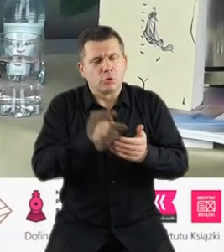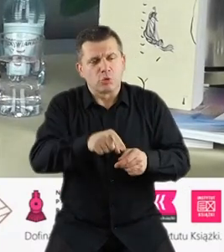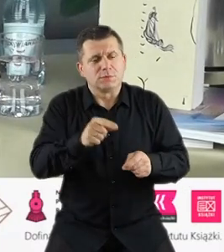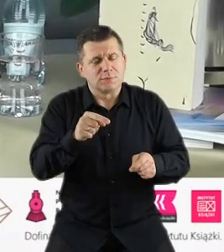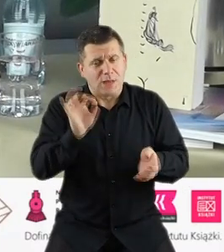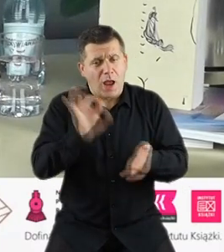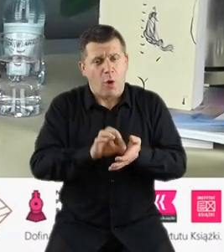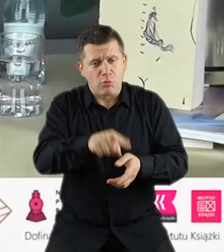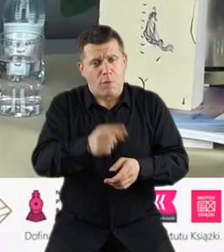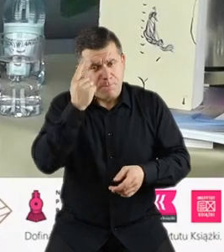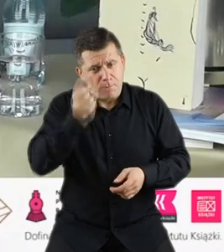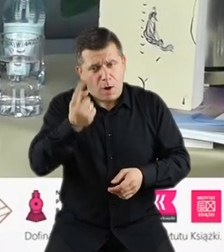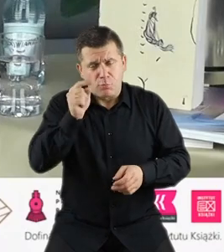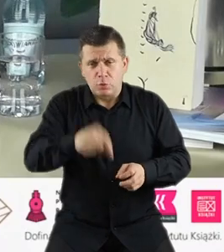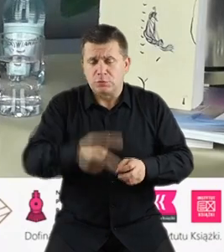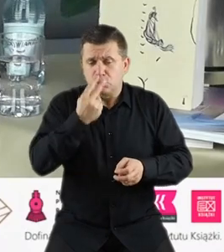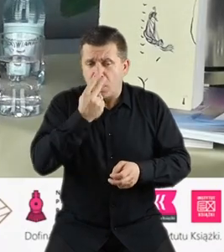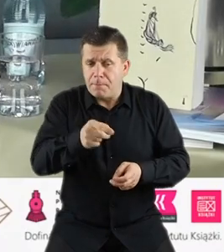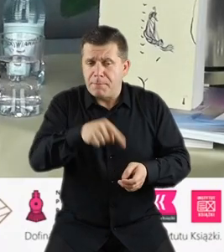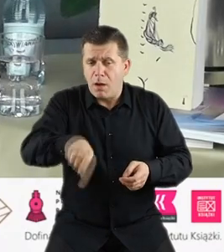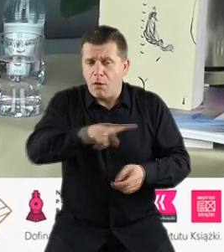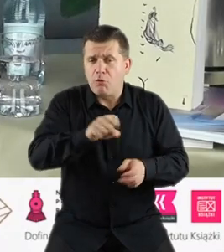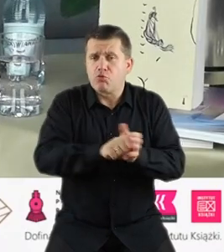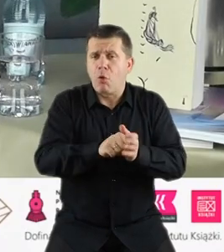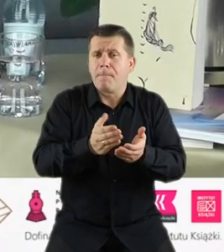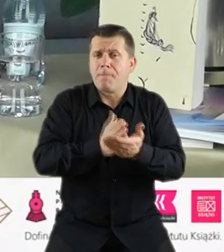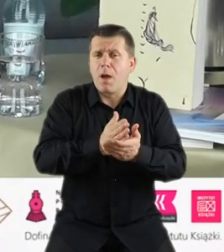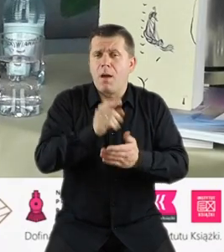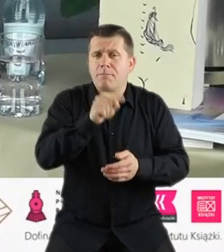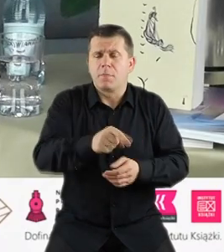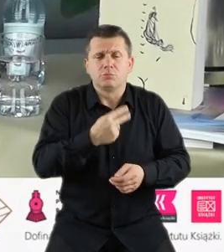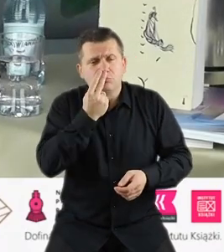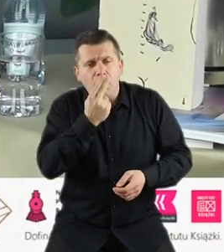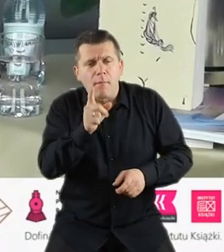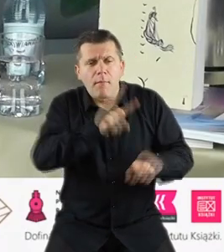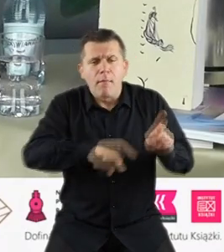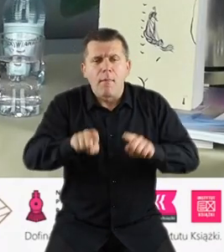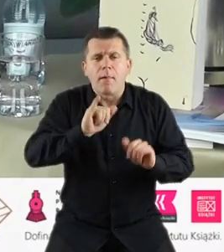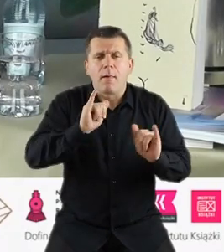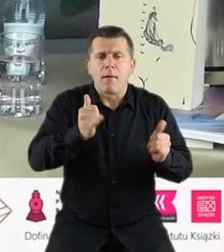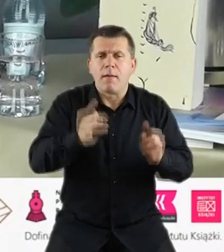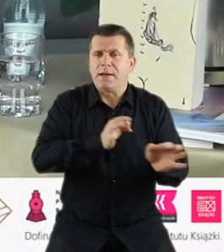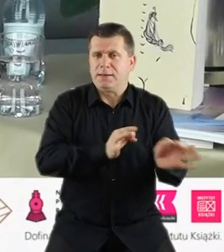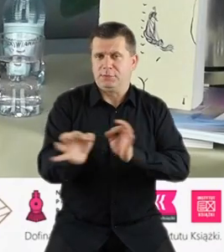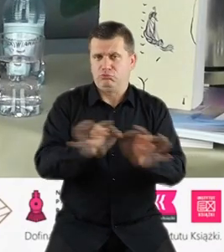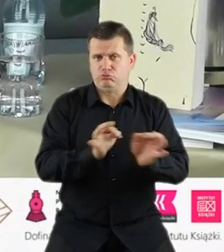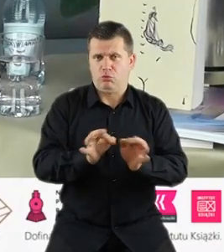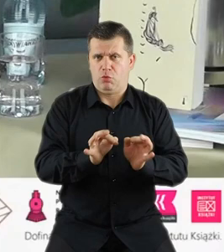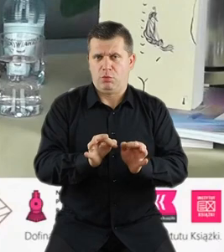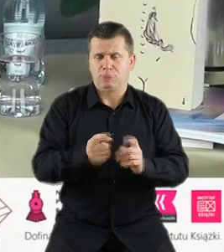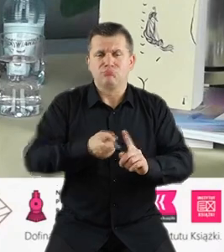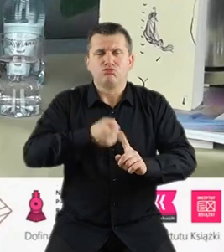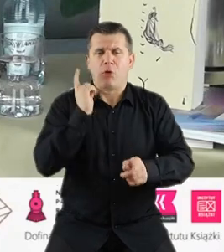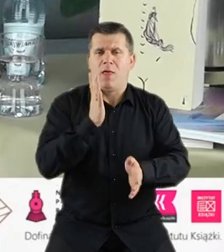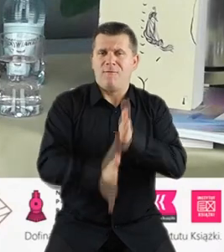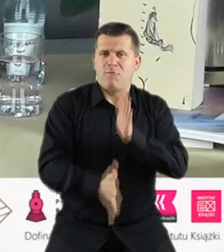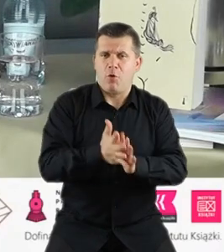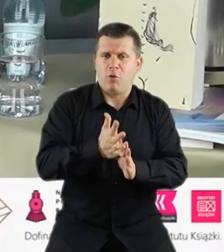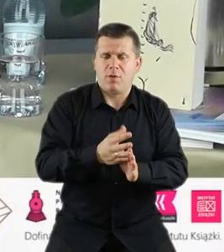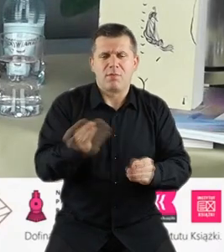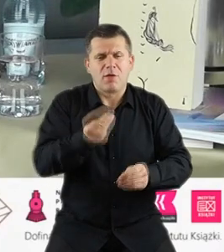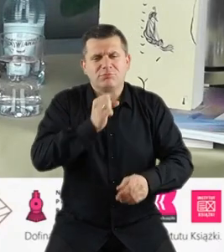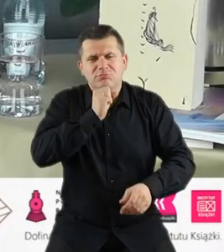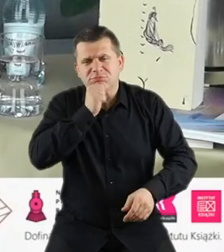motyw, tak, że musiałam zajrzeć do po prostu do mapy, potem sobie spojrzałam do tych map historycznych, przedwojennych,